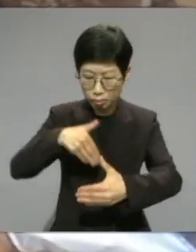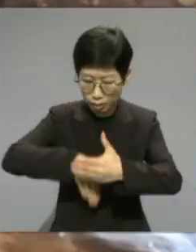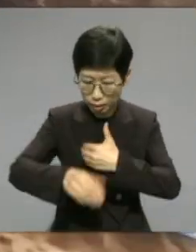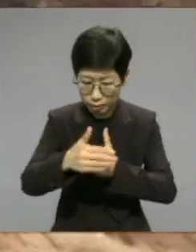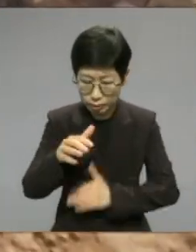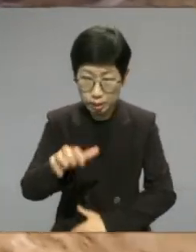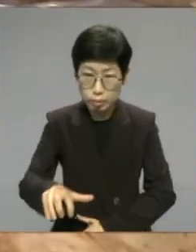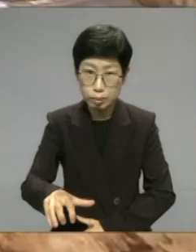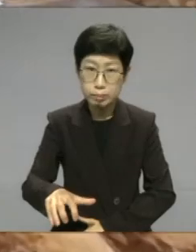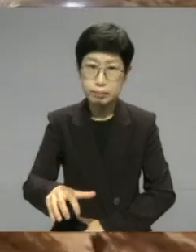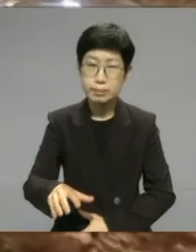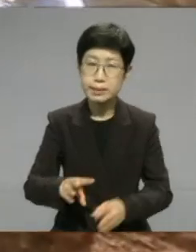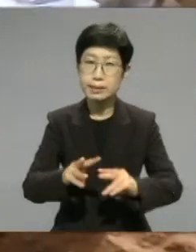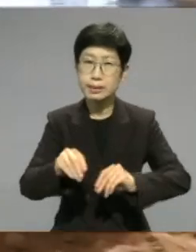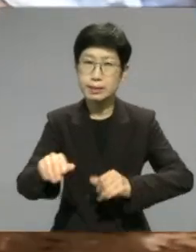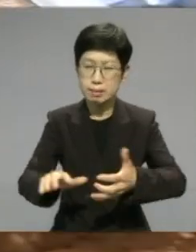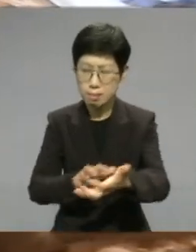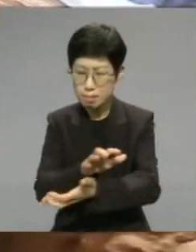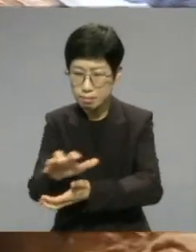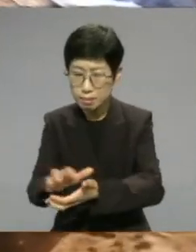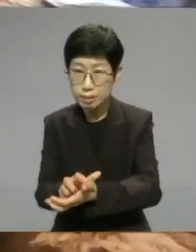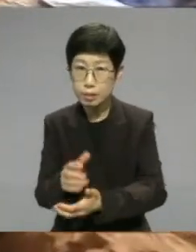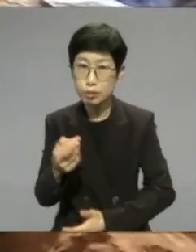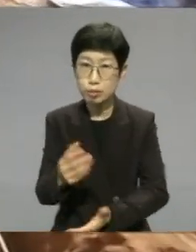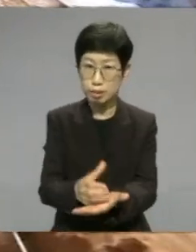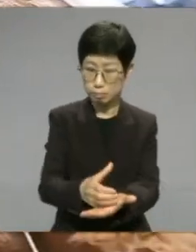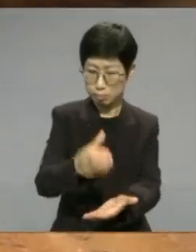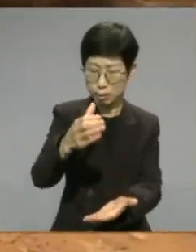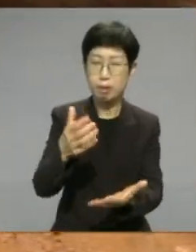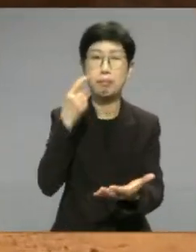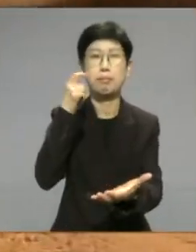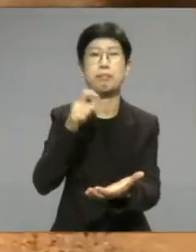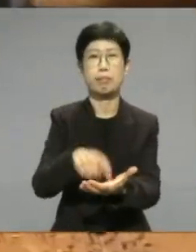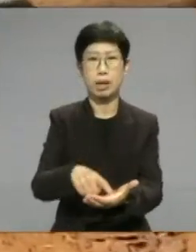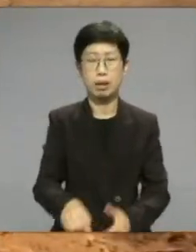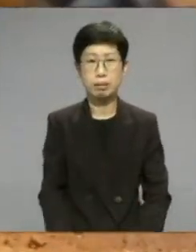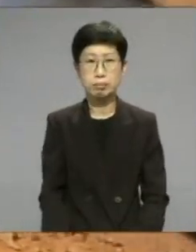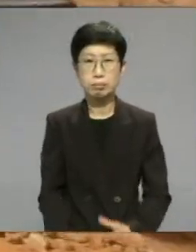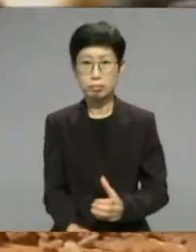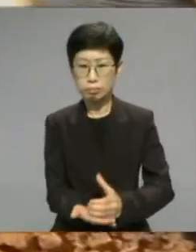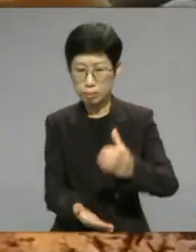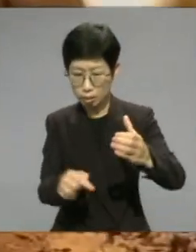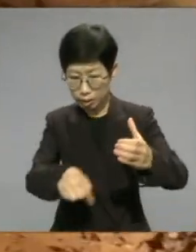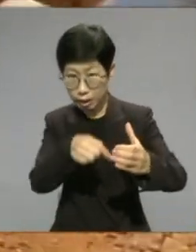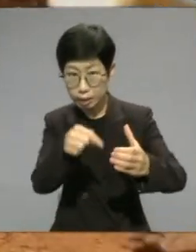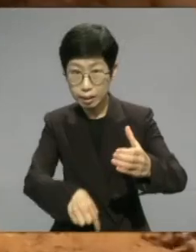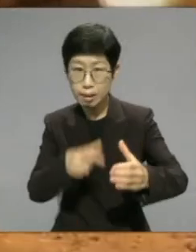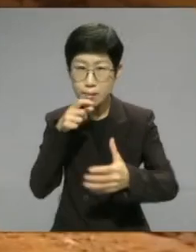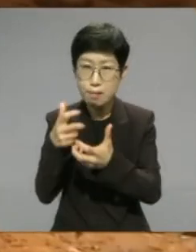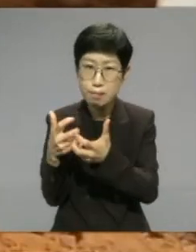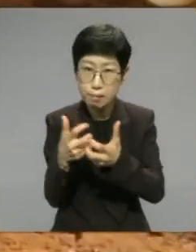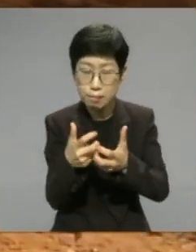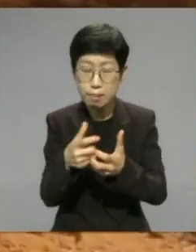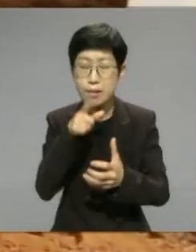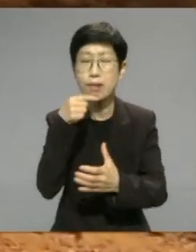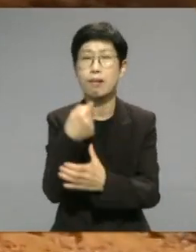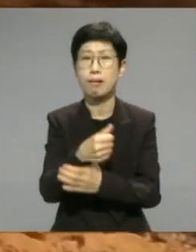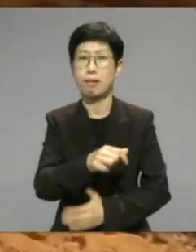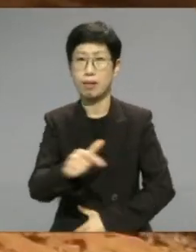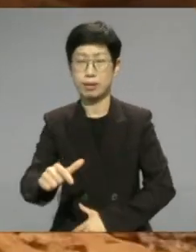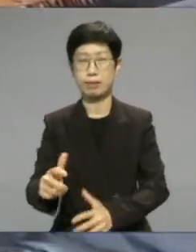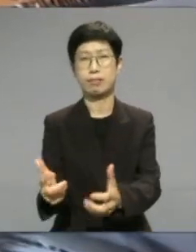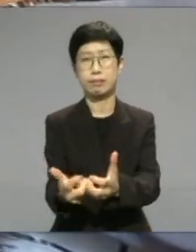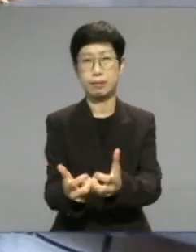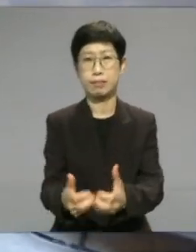지하실에서 흙에 뒤덮인 유리병 수십 개가 발견됐습니다. 놀랍게도 병 안에는 체리와 베리가 가득 담겨